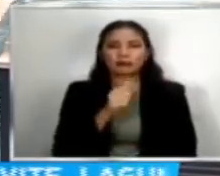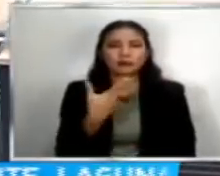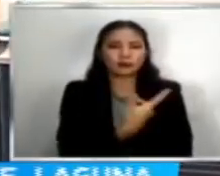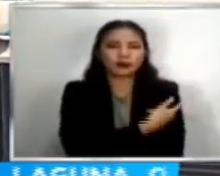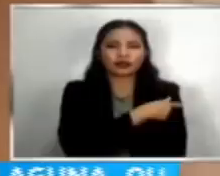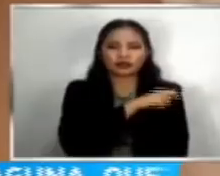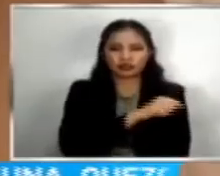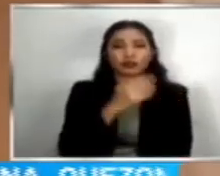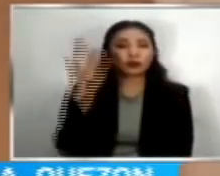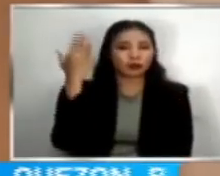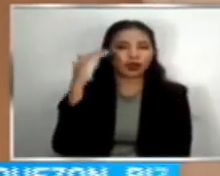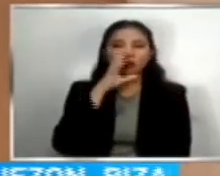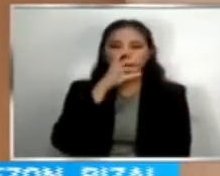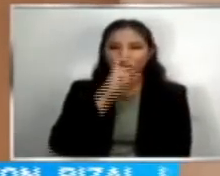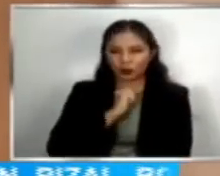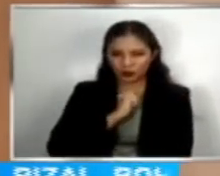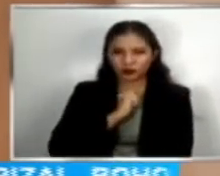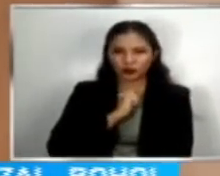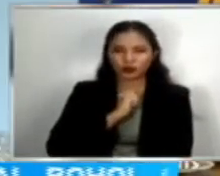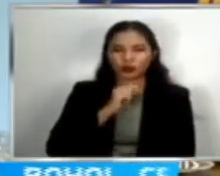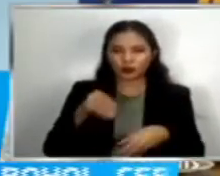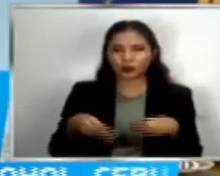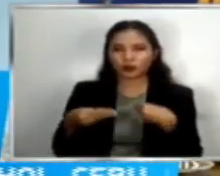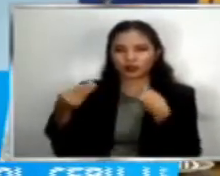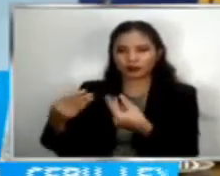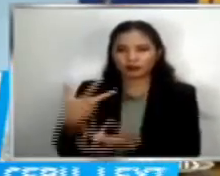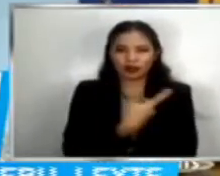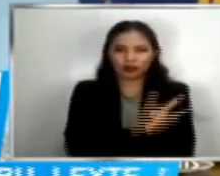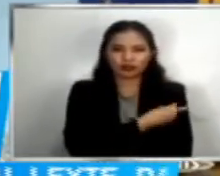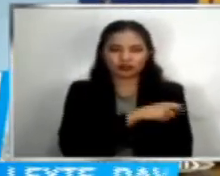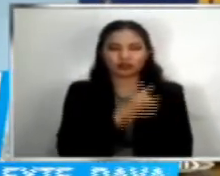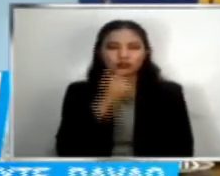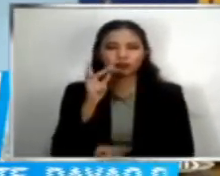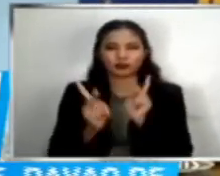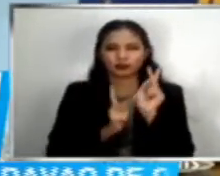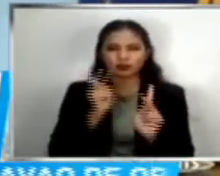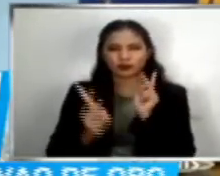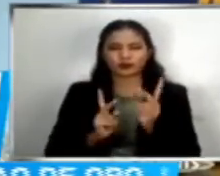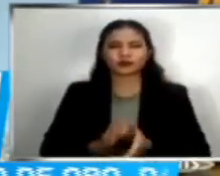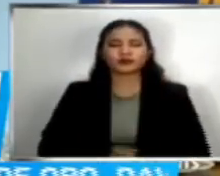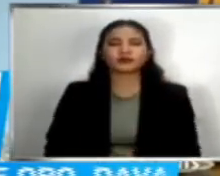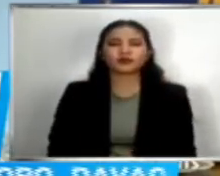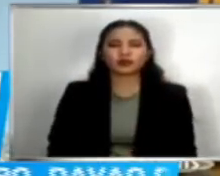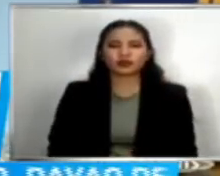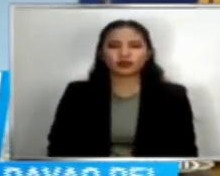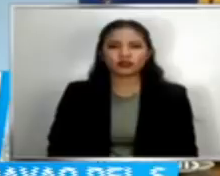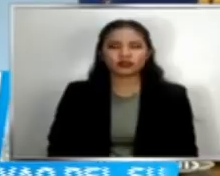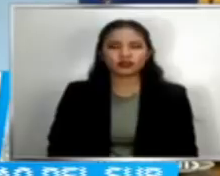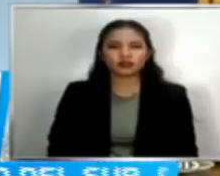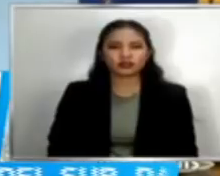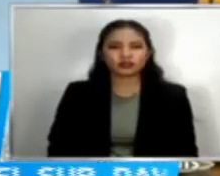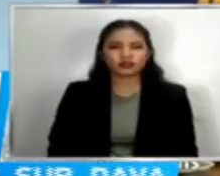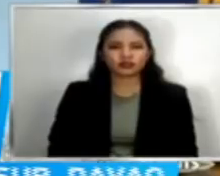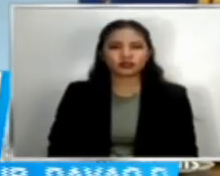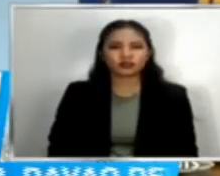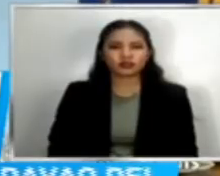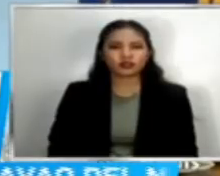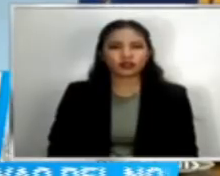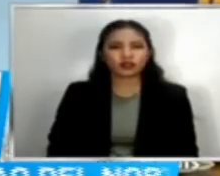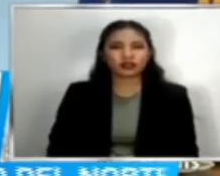at ibibigay na lamang ang ilalaan sa kanya sa iba. Ano ang makuha mo magsige ka dream? Dream of